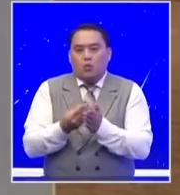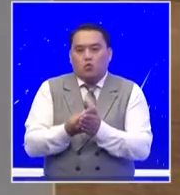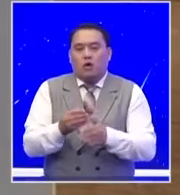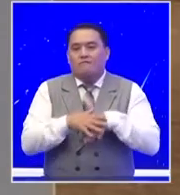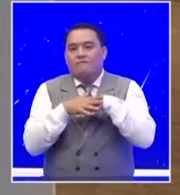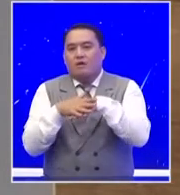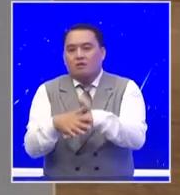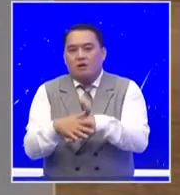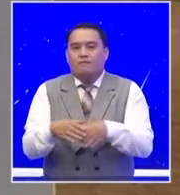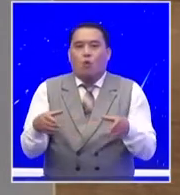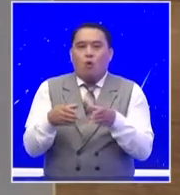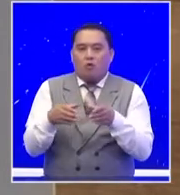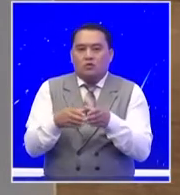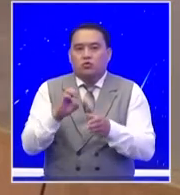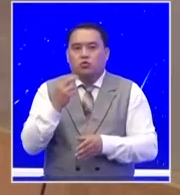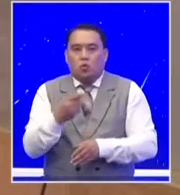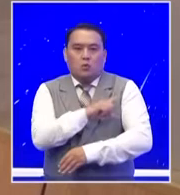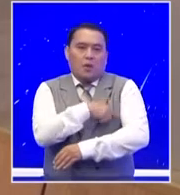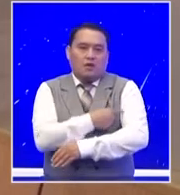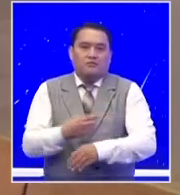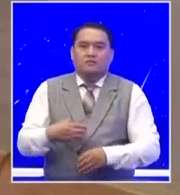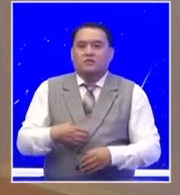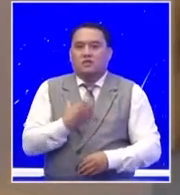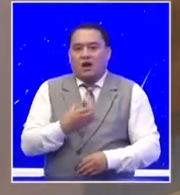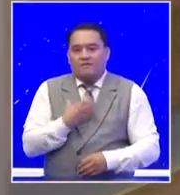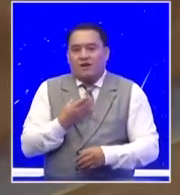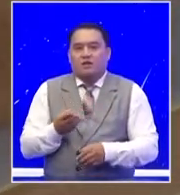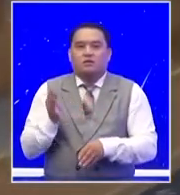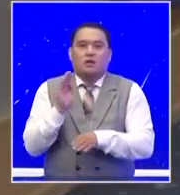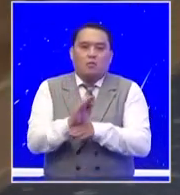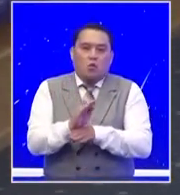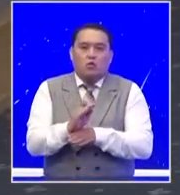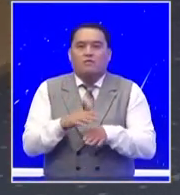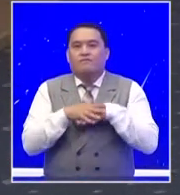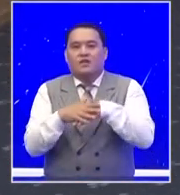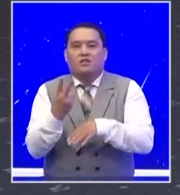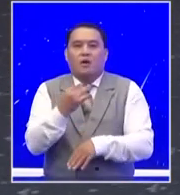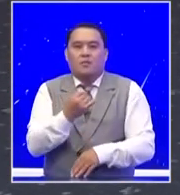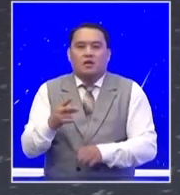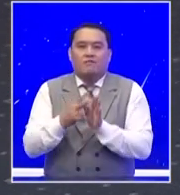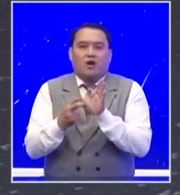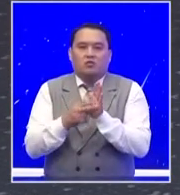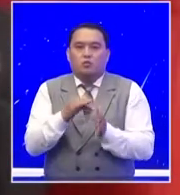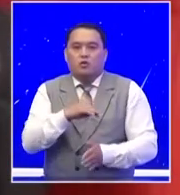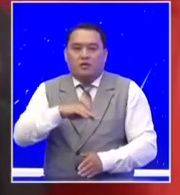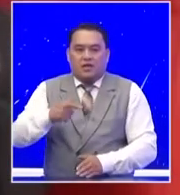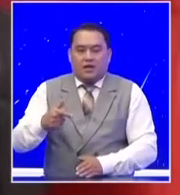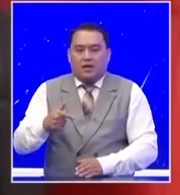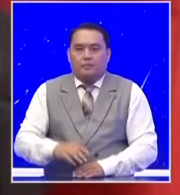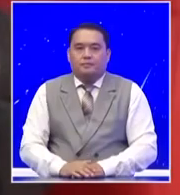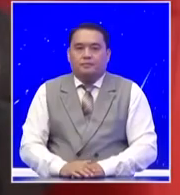бюджета, как отметили представители Фонда социального медицинского страхования, на доплаты медработникам выделено 2 миллиарда 800 миллионов